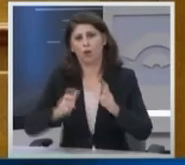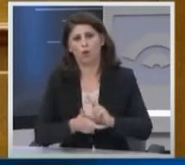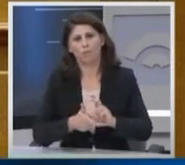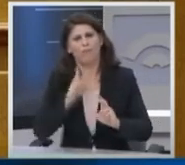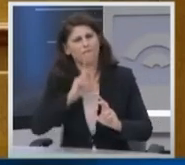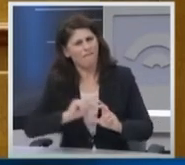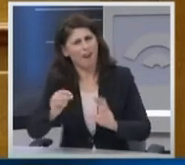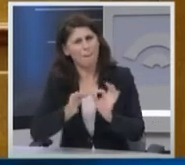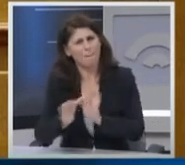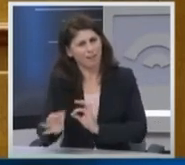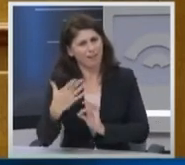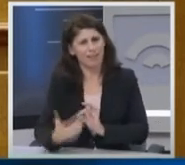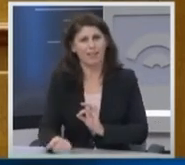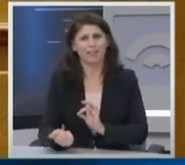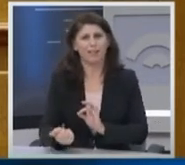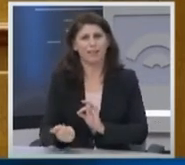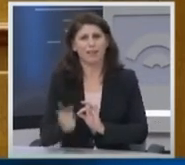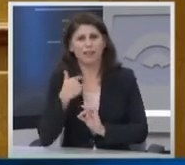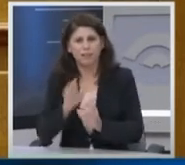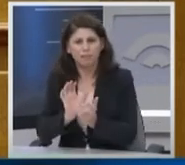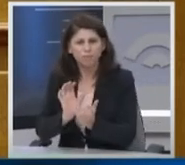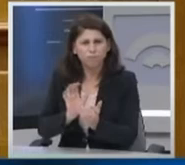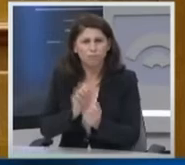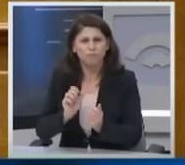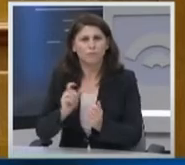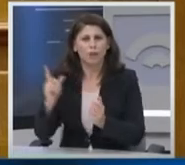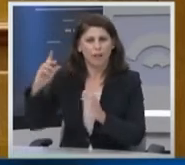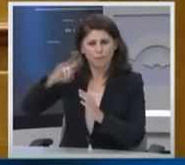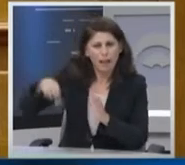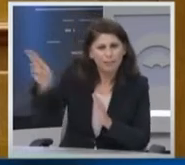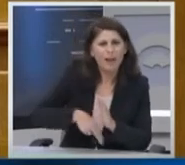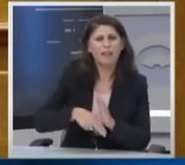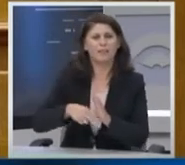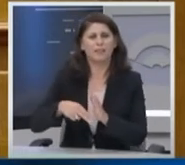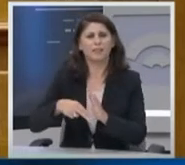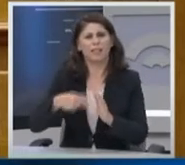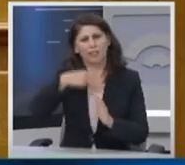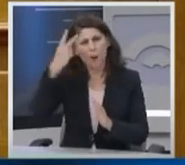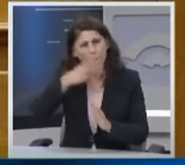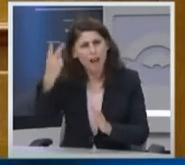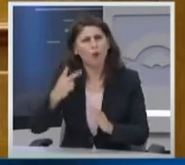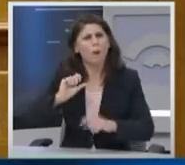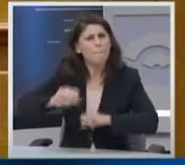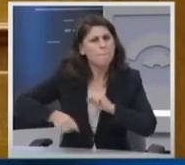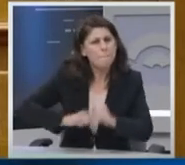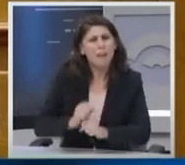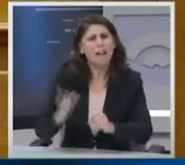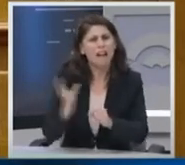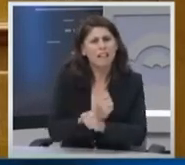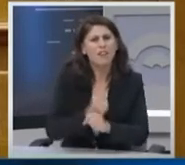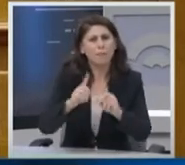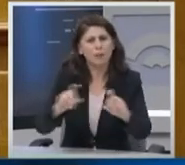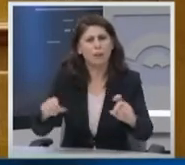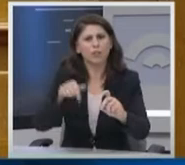μέτρα να παίρνονται φαλκίδευσης και κατάργησης δικαιωμάτων και κατακτήσεων. Γιατί γίνονται όλα